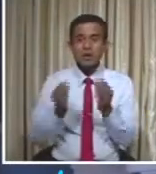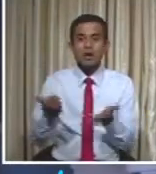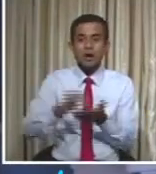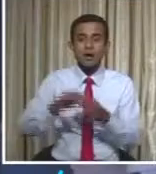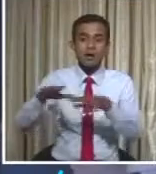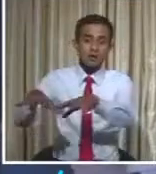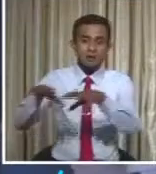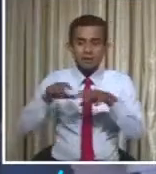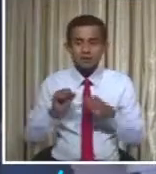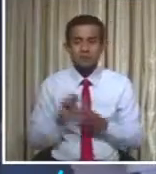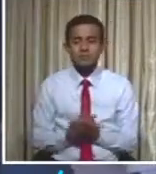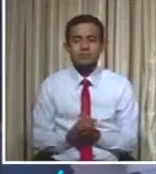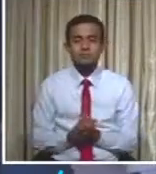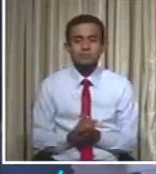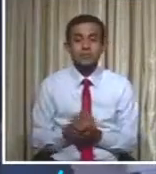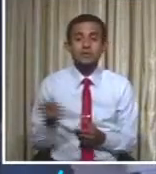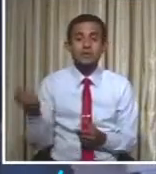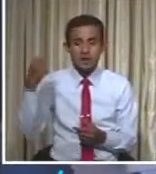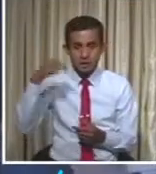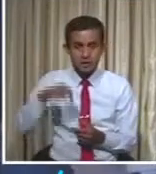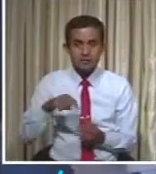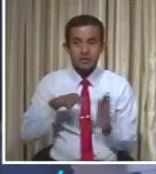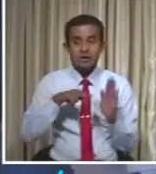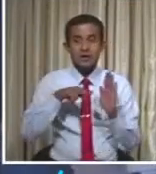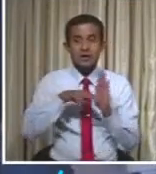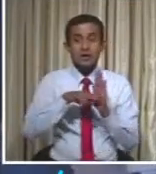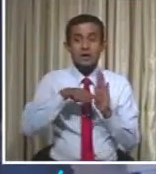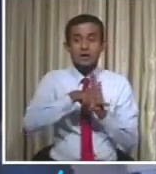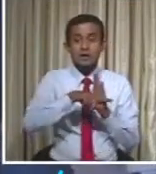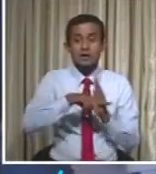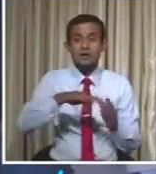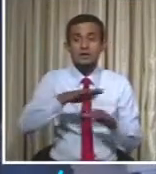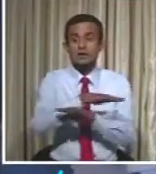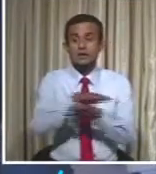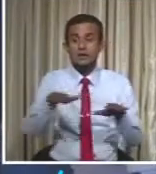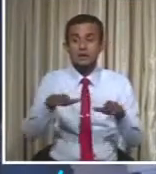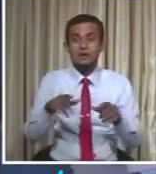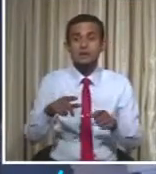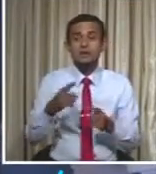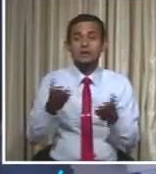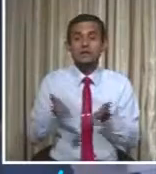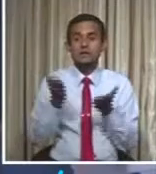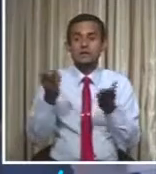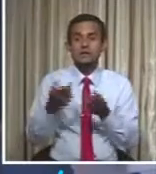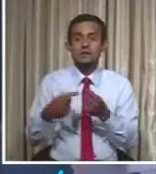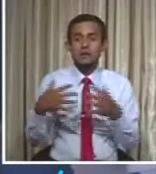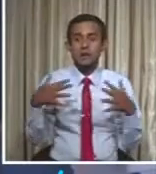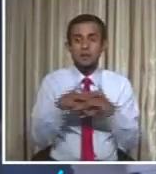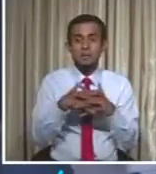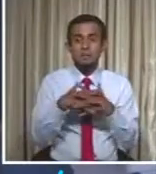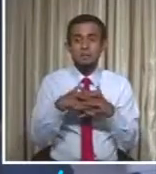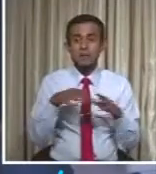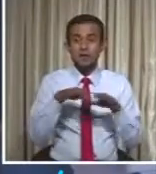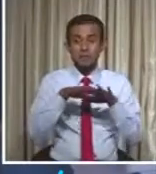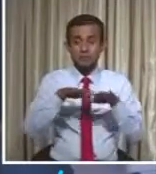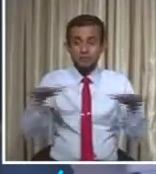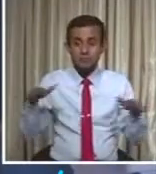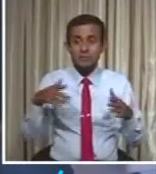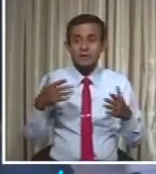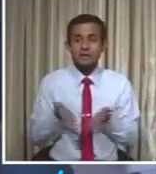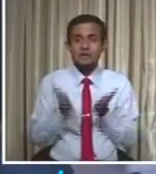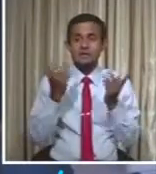පවරා ගන්නවා කියලා එහෙම කියලා ඇවිල්ලා තමයි නැගෙනහිර ජැටිය ඉන්දියාවට විකුණන්න ගියේ අන්තිමට බටහිර ජැටිය ඉන්දියාවට වික්කේ දැන් ඒක